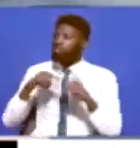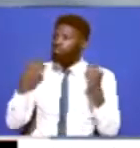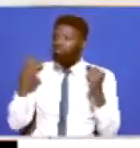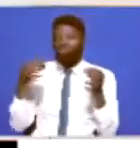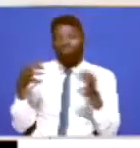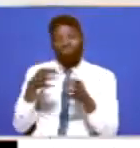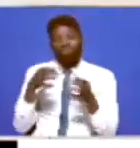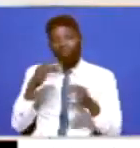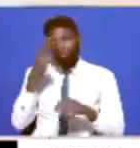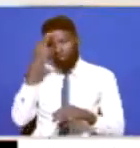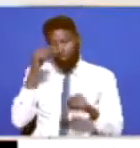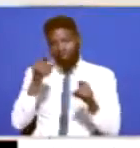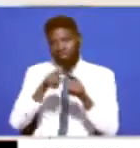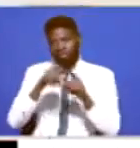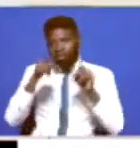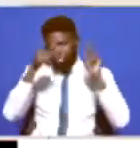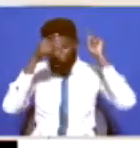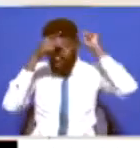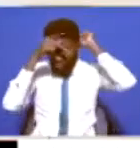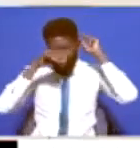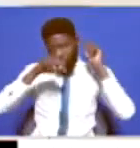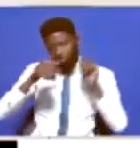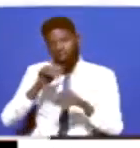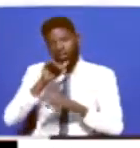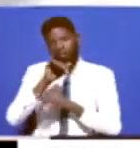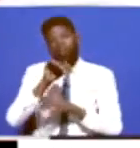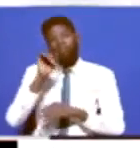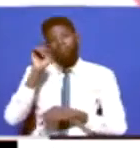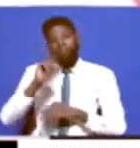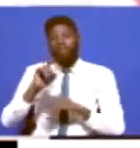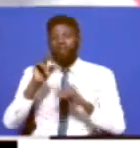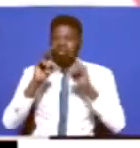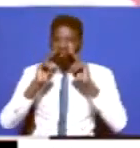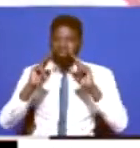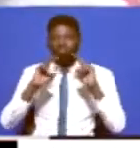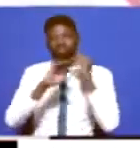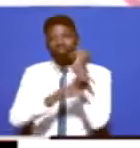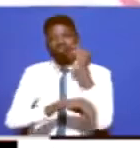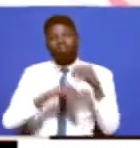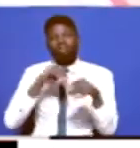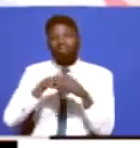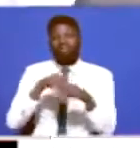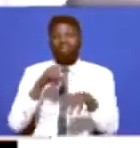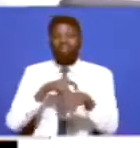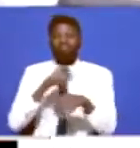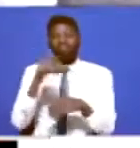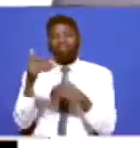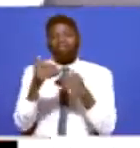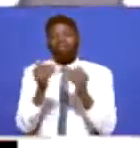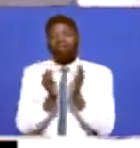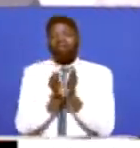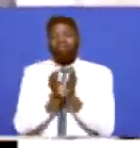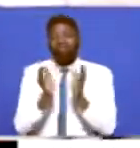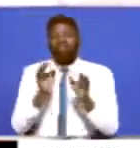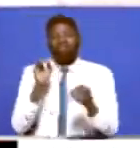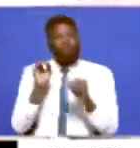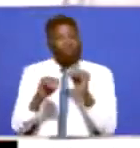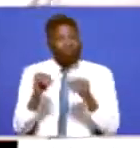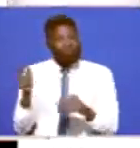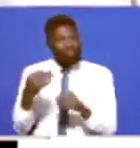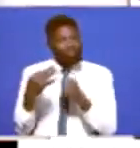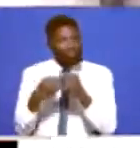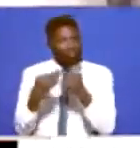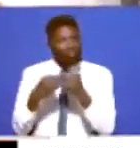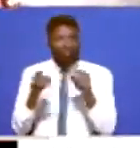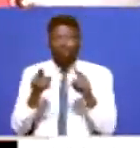Kakamega counties, who are calling for tolerance in the country as the nation gears up to the August elections. The religious leaders also want